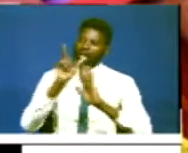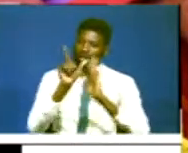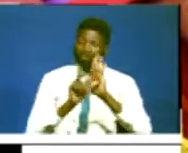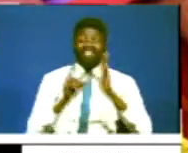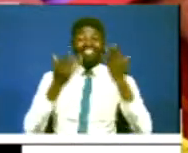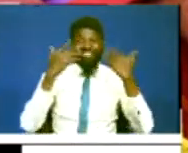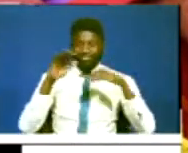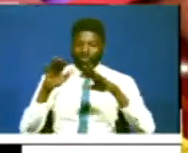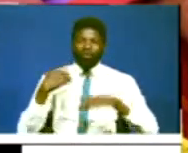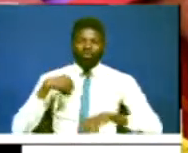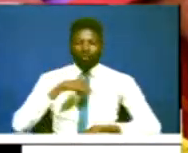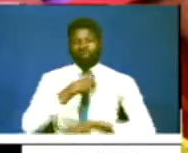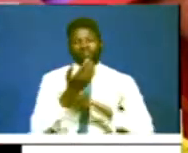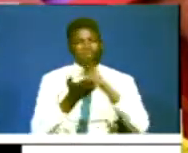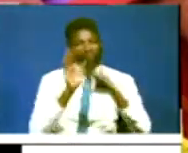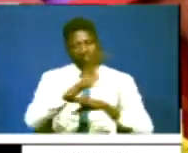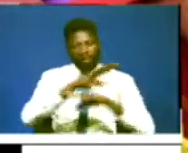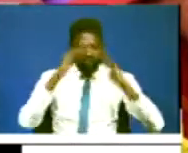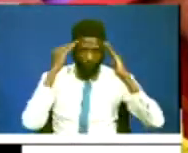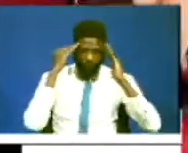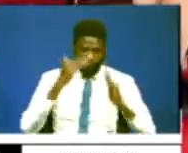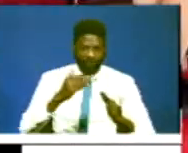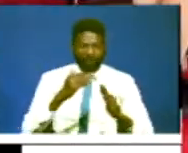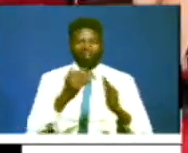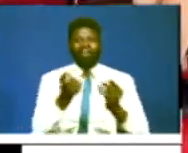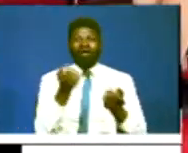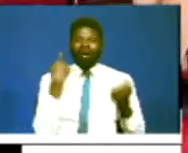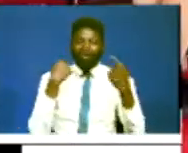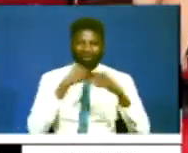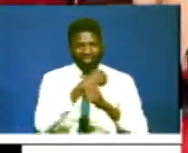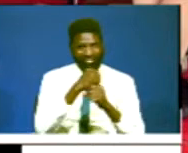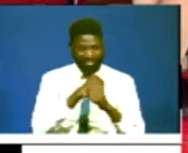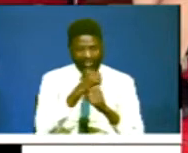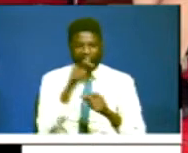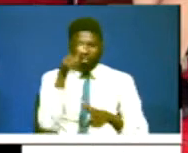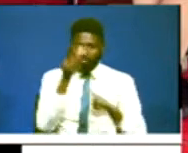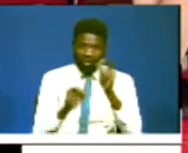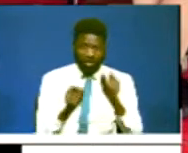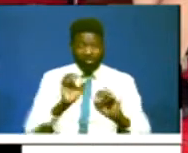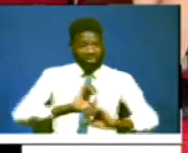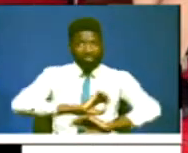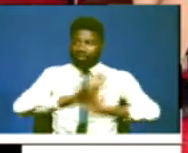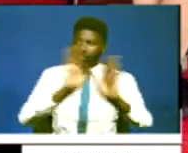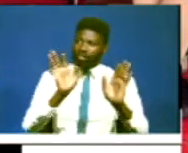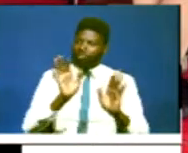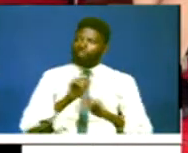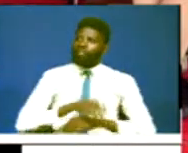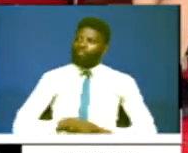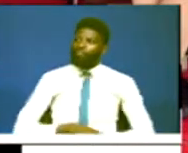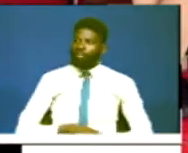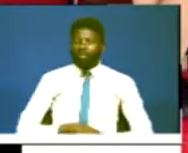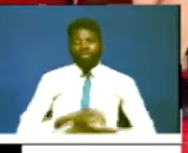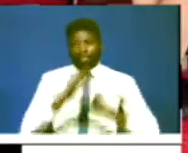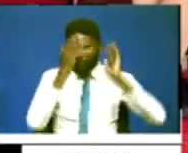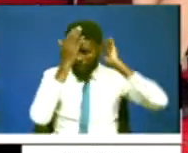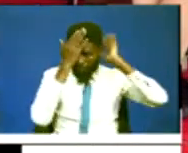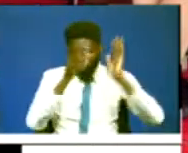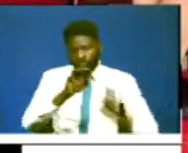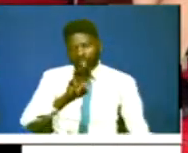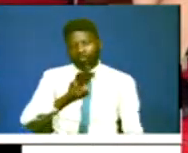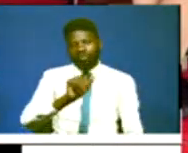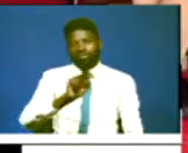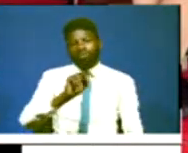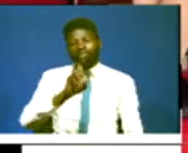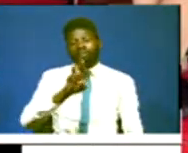kahawa na majani chai na maziwa. Nego mokwenda. Sasa Bishop Wajderi, asante sana. Your